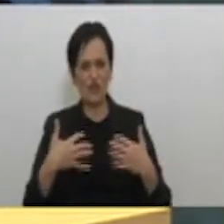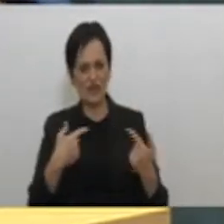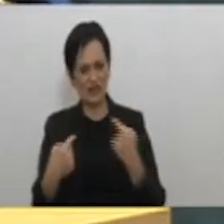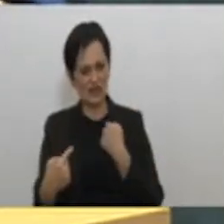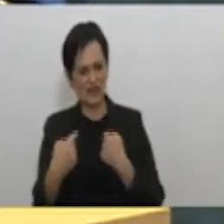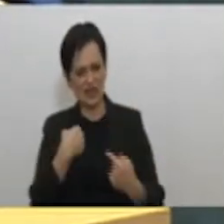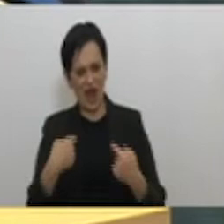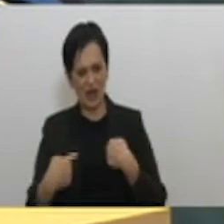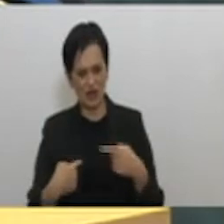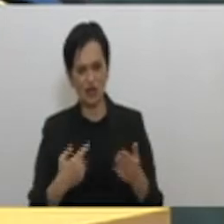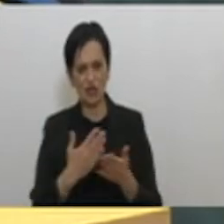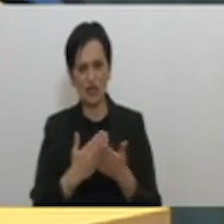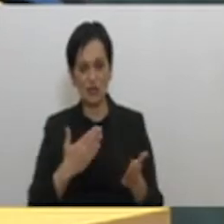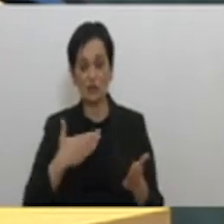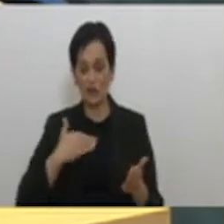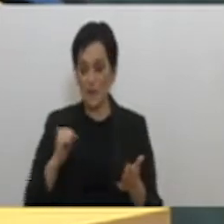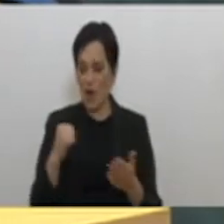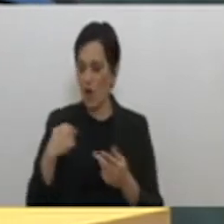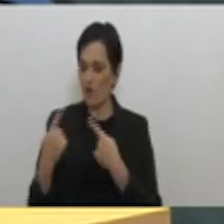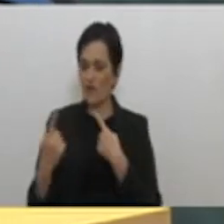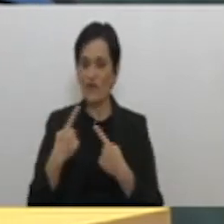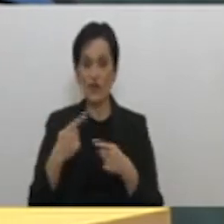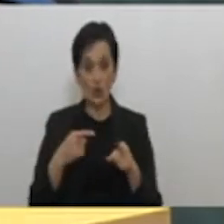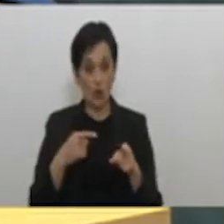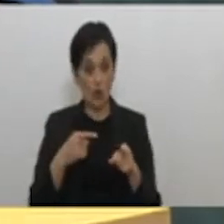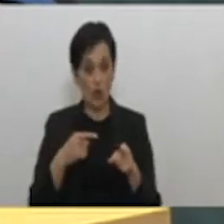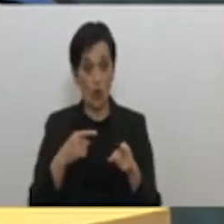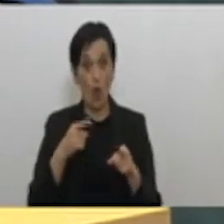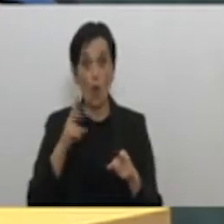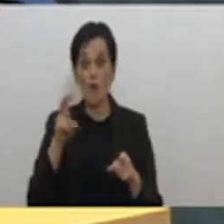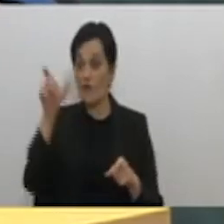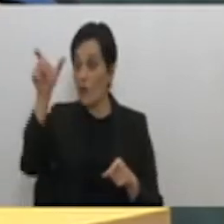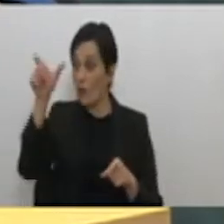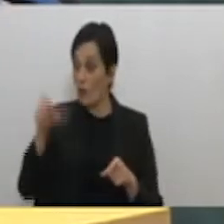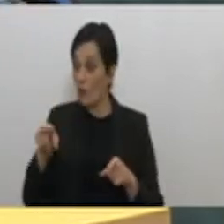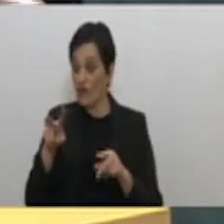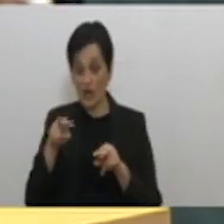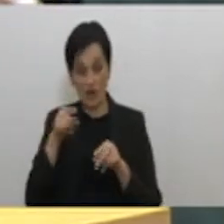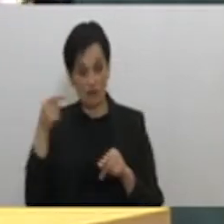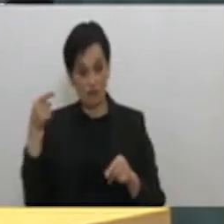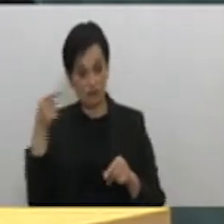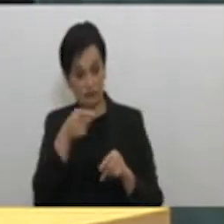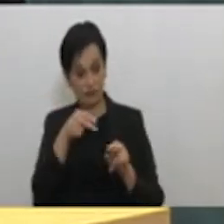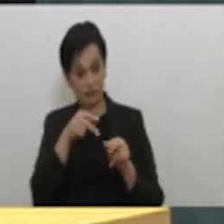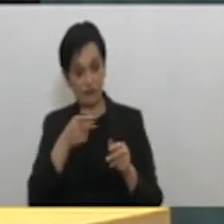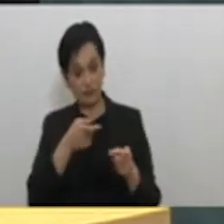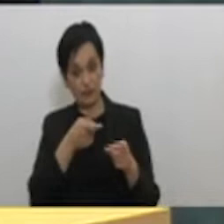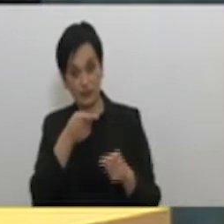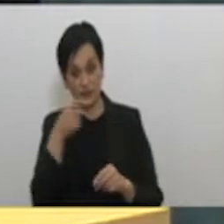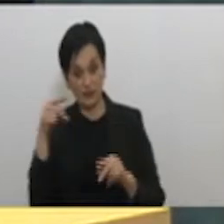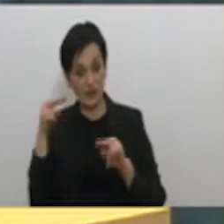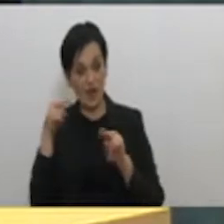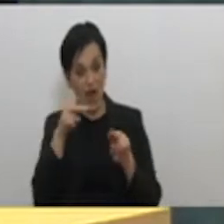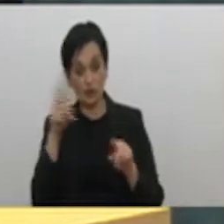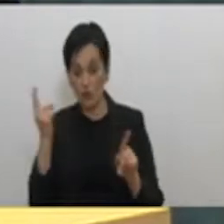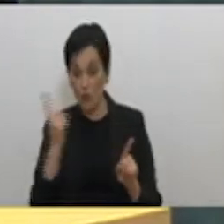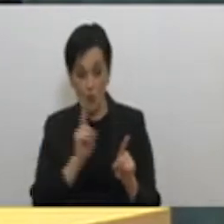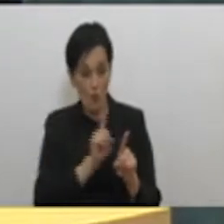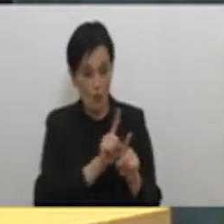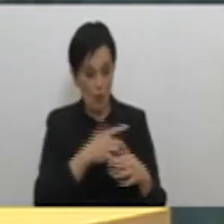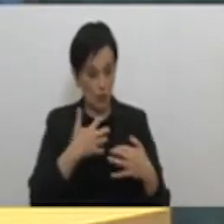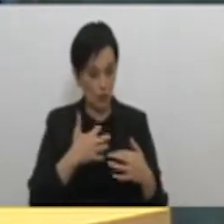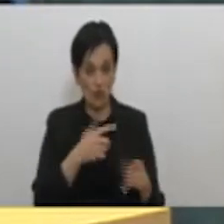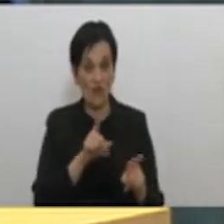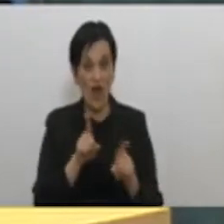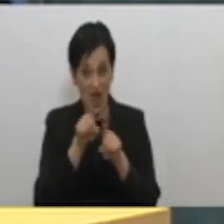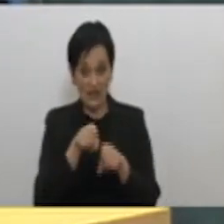აგერ მე და მეგობარი, იმ ნადირთან ხო არ მიდის მონადირე კაცო? Radage martat, halho, ramogi uidat, ginda tuara, ista